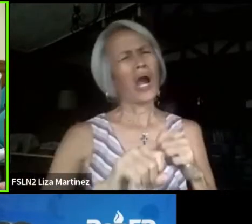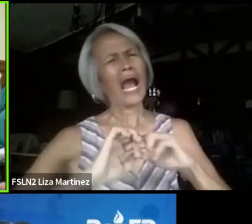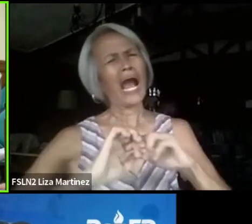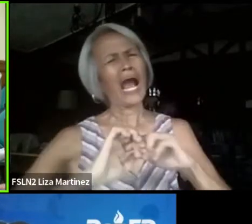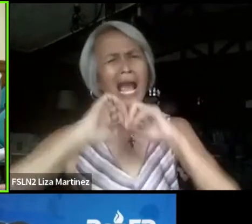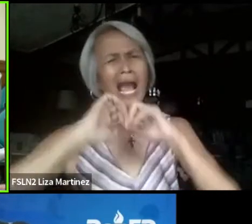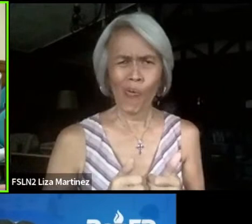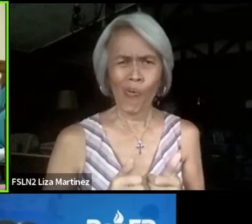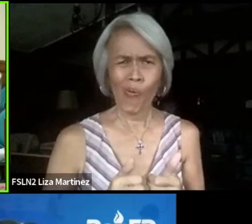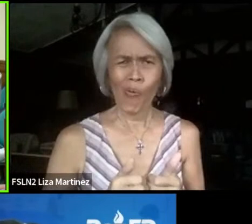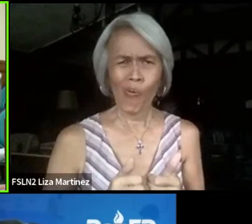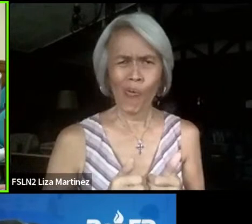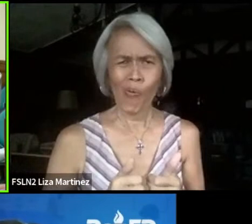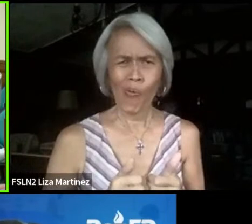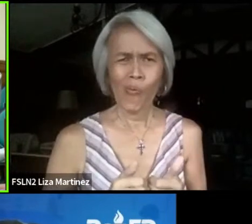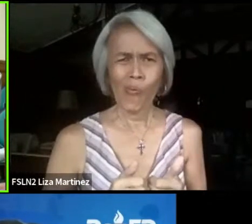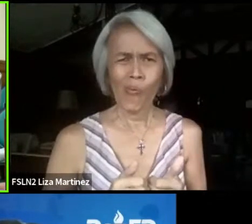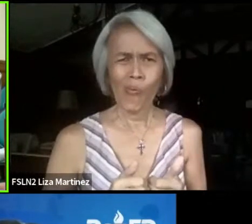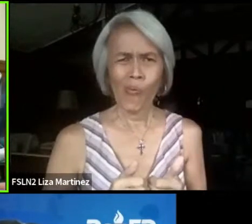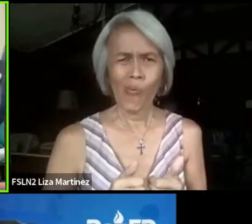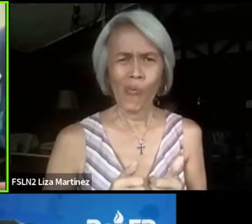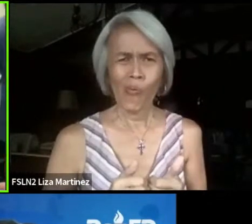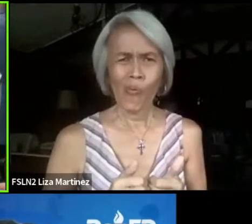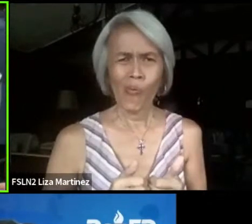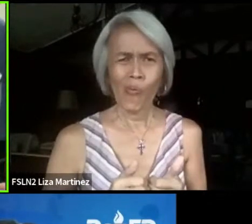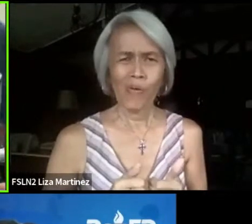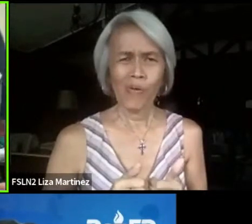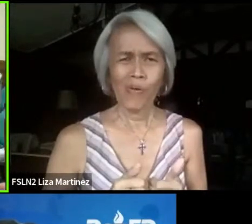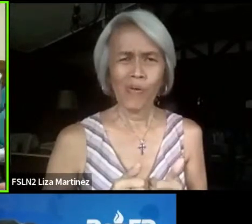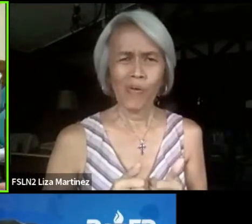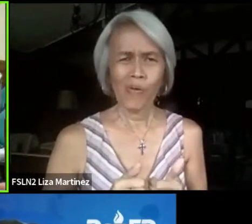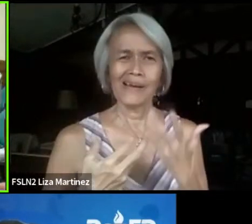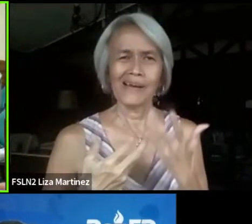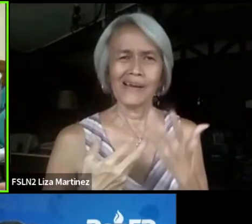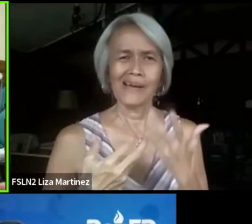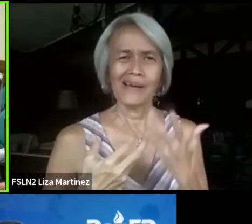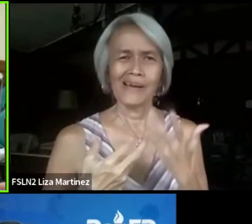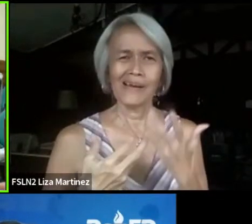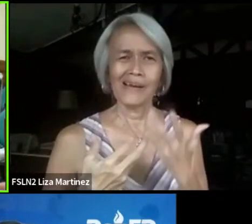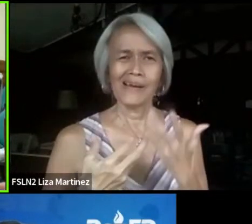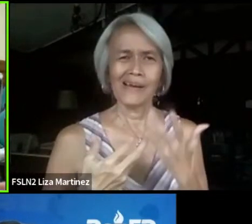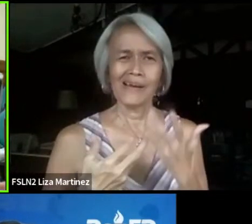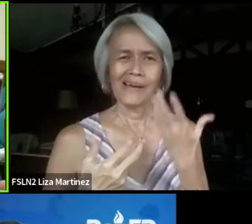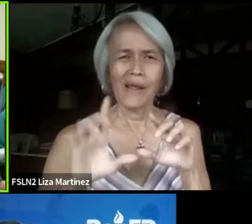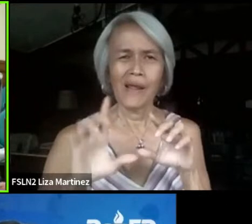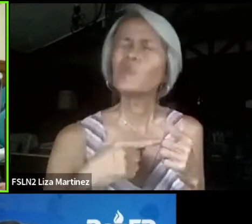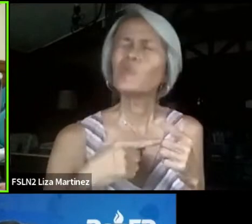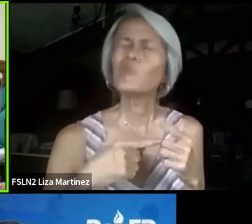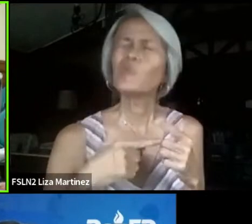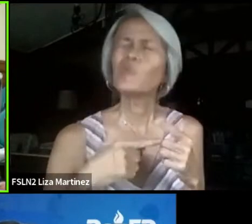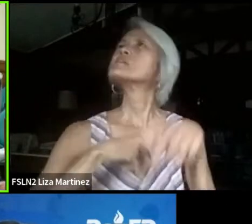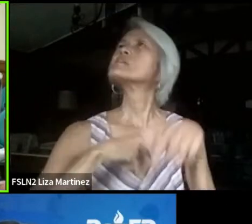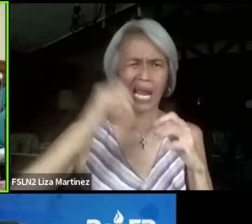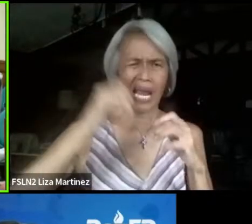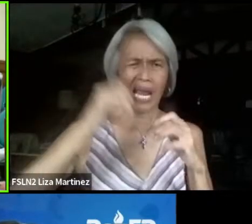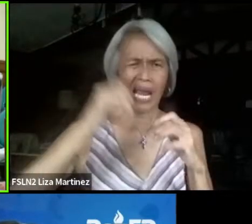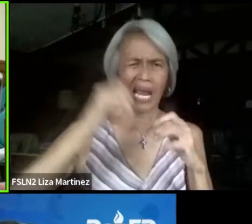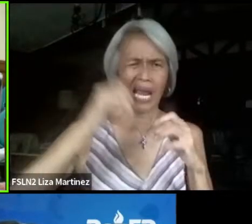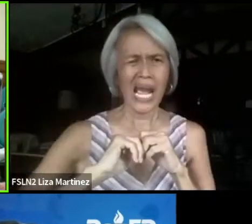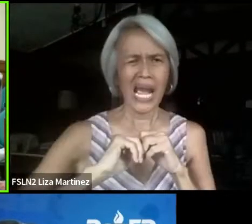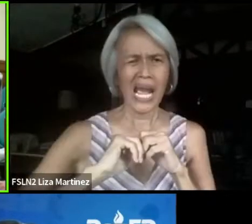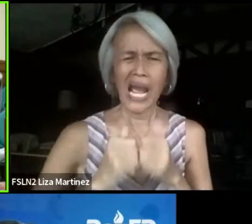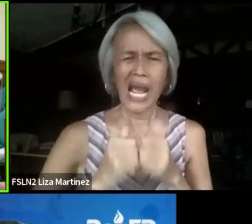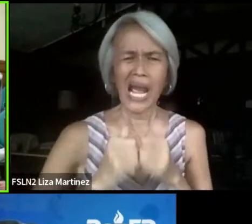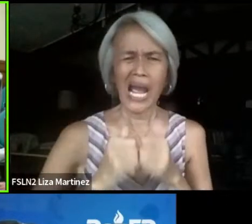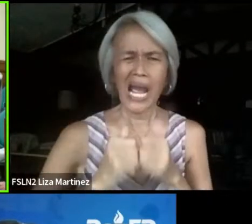yung mga issues na ano eh, na hindi namin mag-grasp pa kung paano nare-resolvehan po yun, ano. Kasi wala